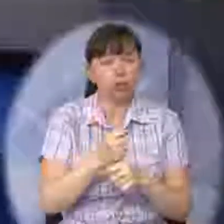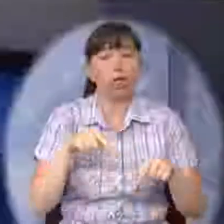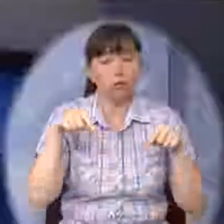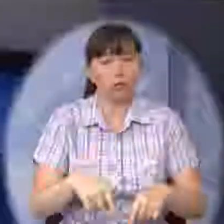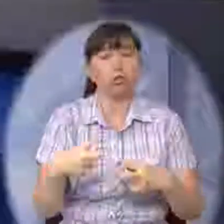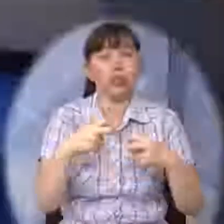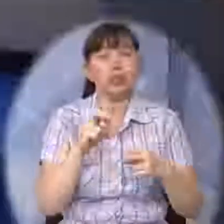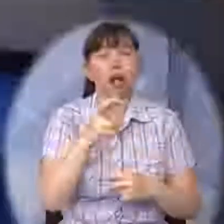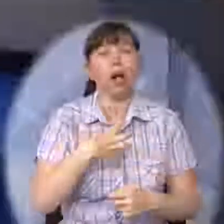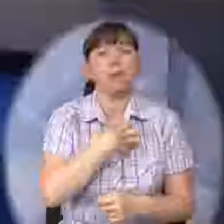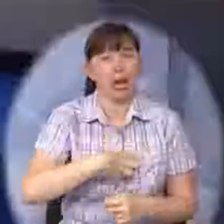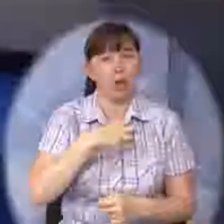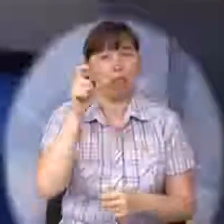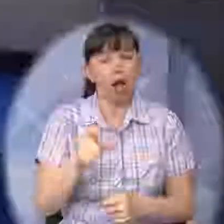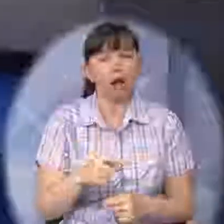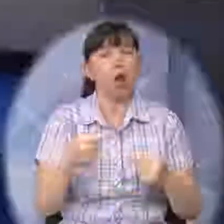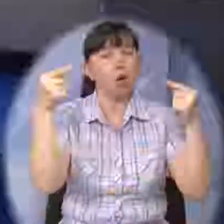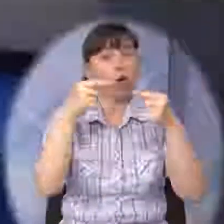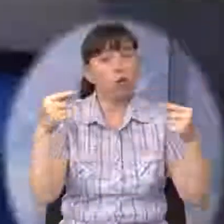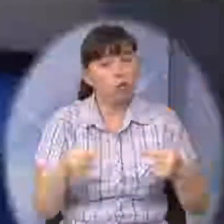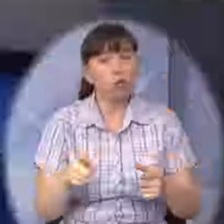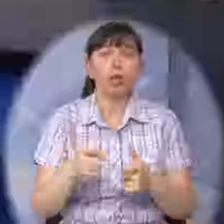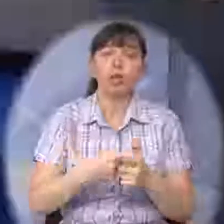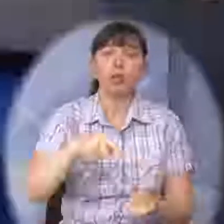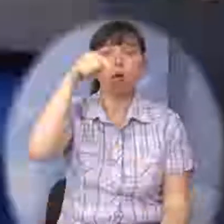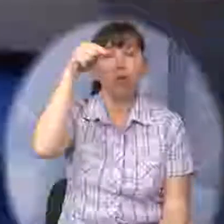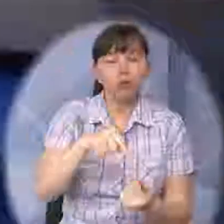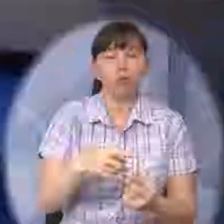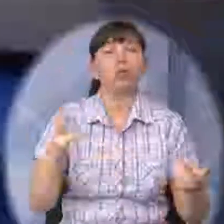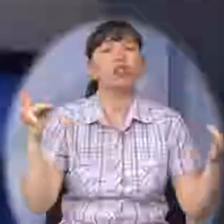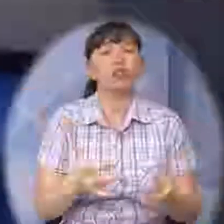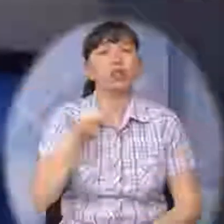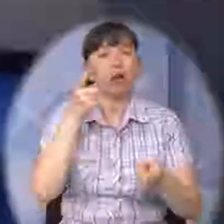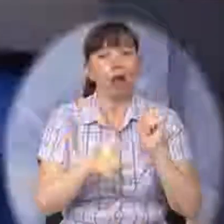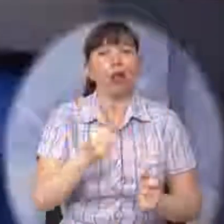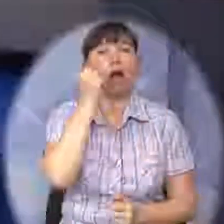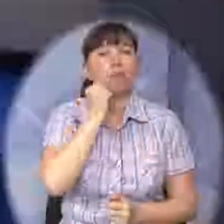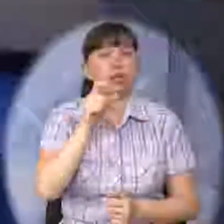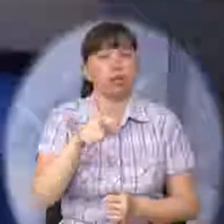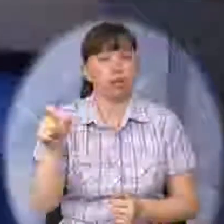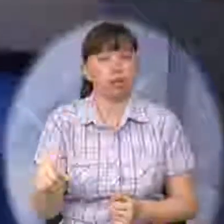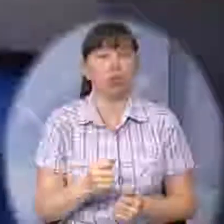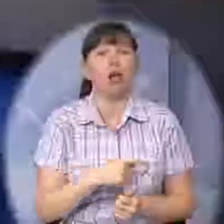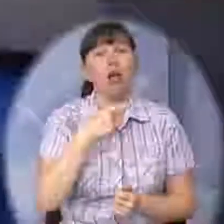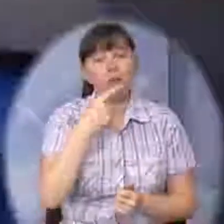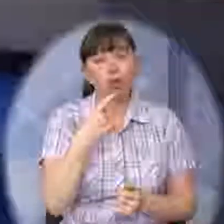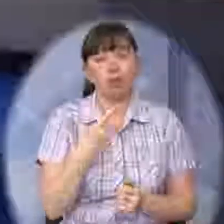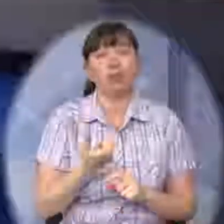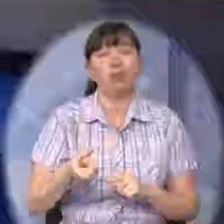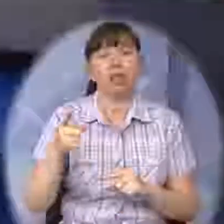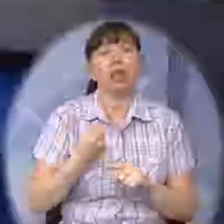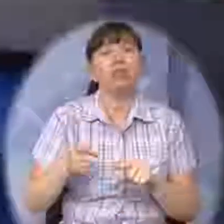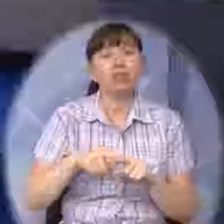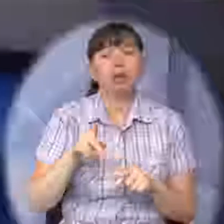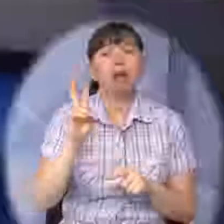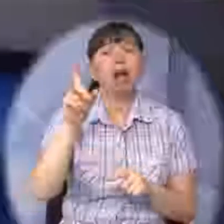dumneavoastră în Rezina, ca primar, corespunde, de fapt, sau răspunde necesităților reale ale bătrânilor? Vorbesc mai mult despre aceștia